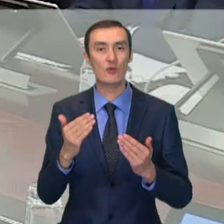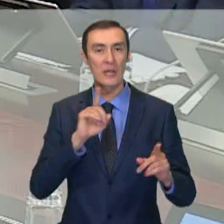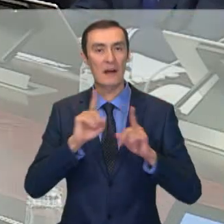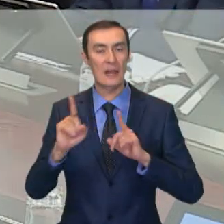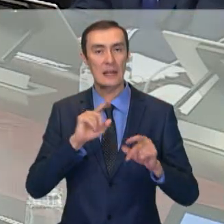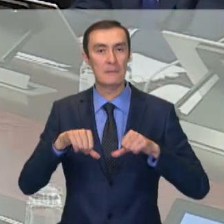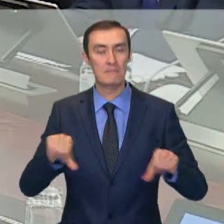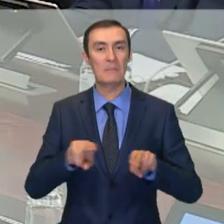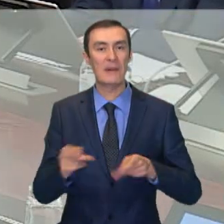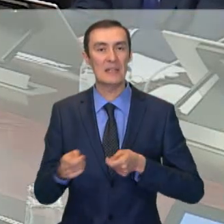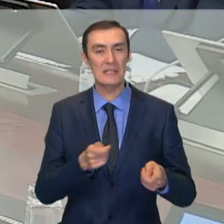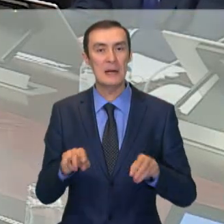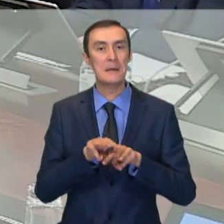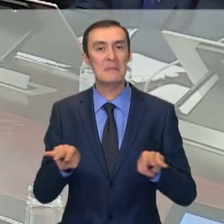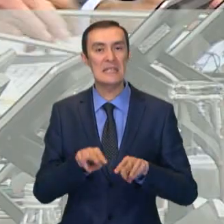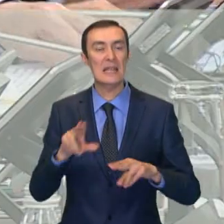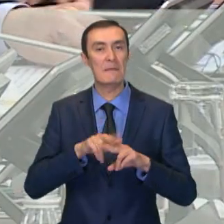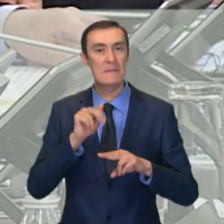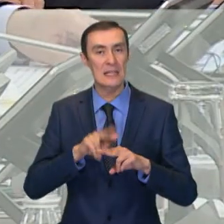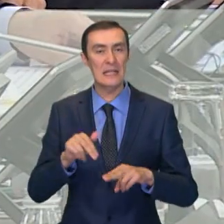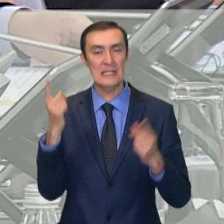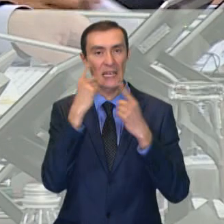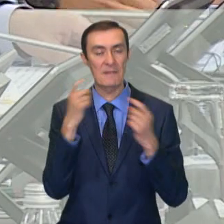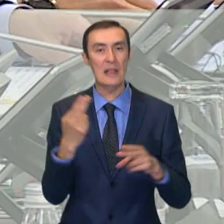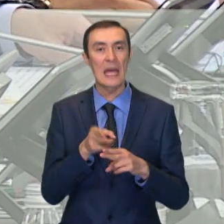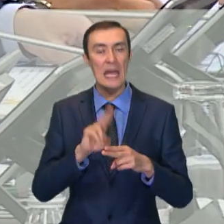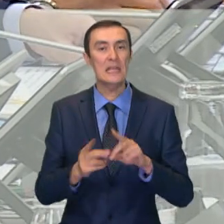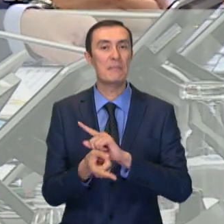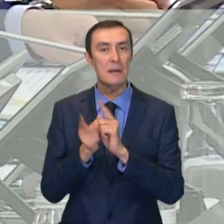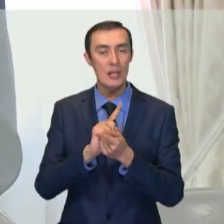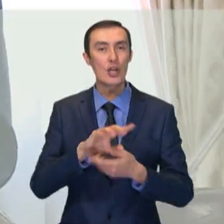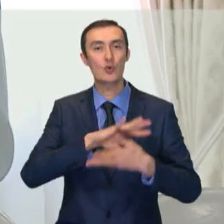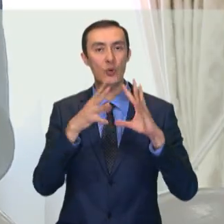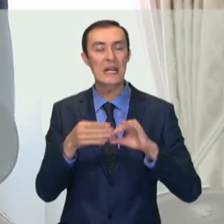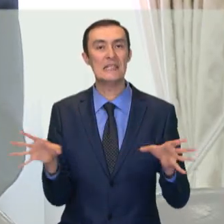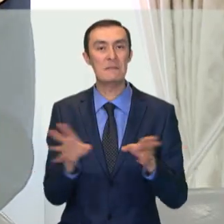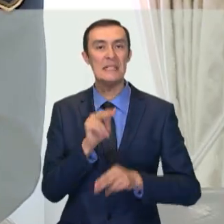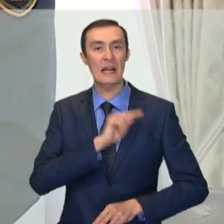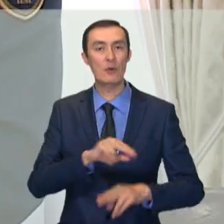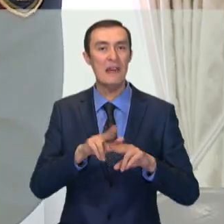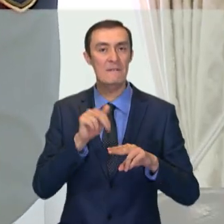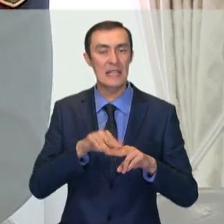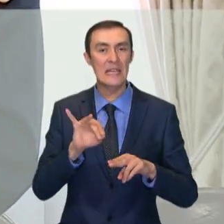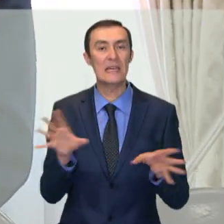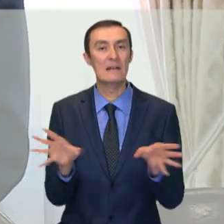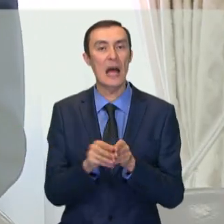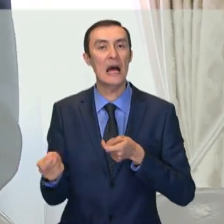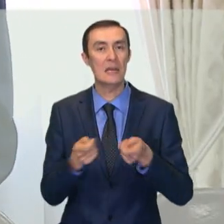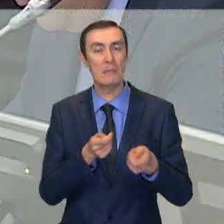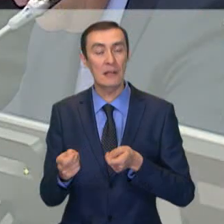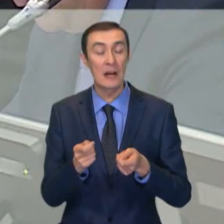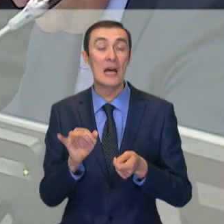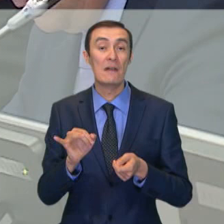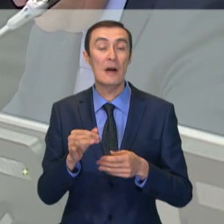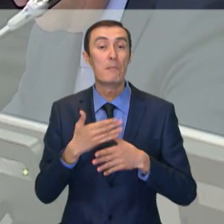на заседании правительства. Министр внутренних дел заявил, что эти перемены – результат совместной работы МВД и акиматов. С